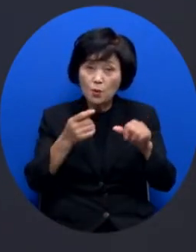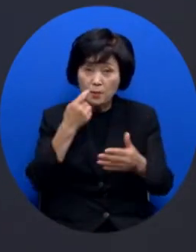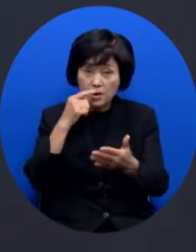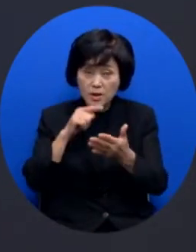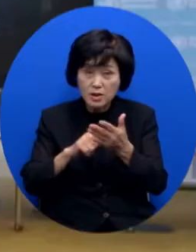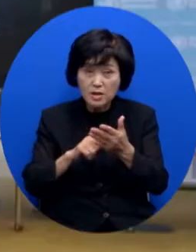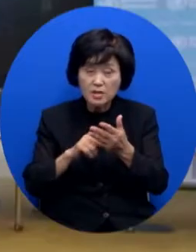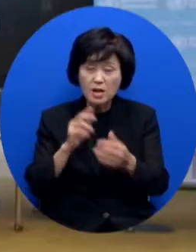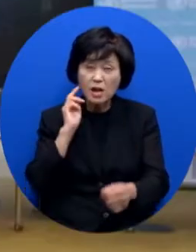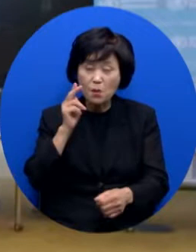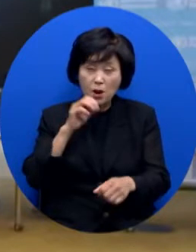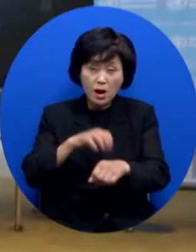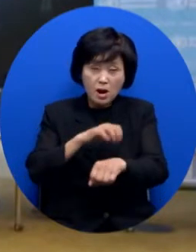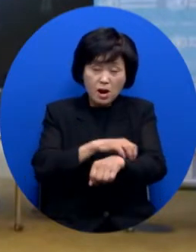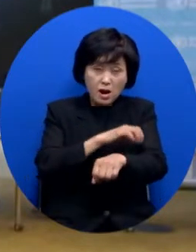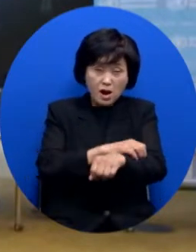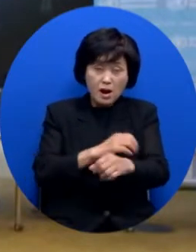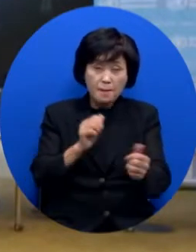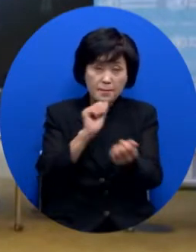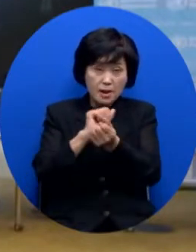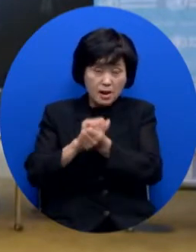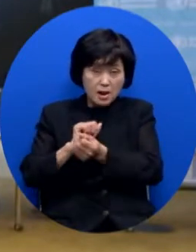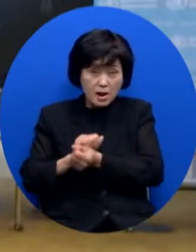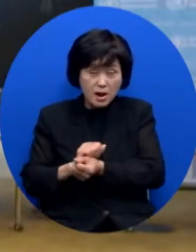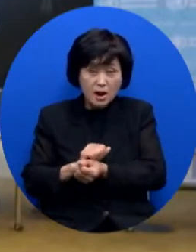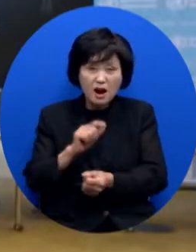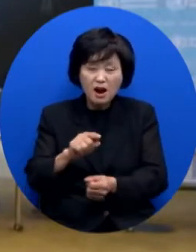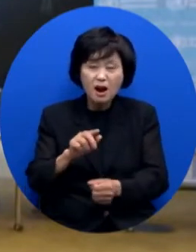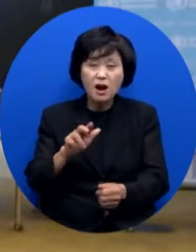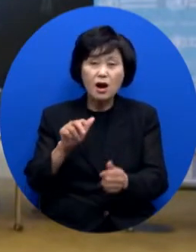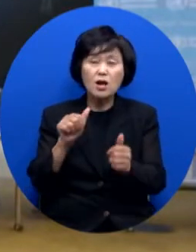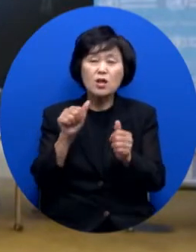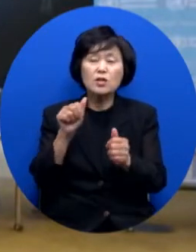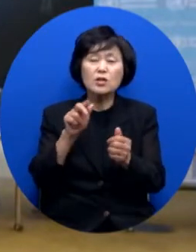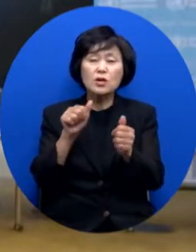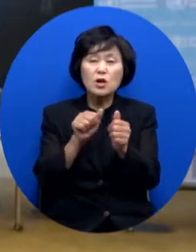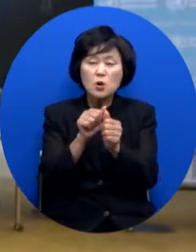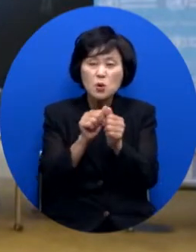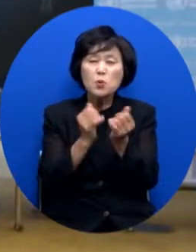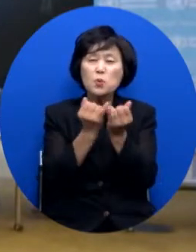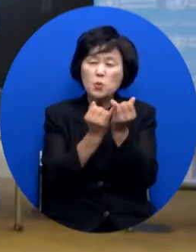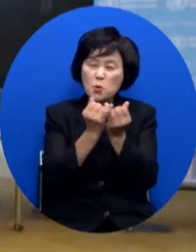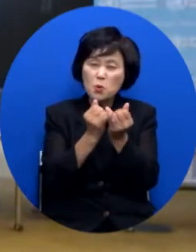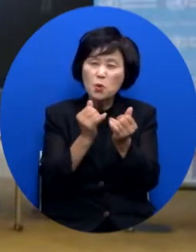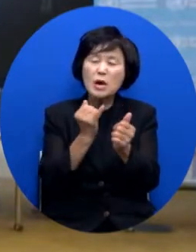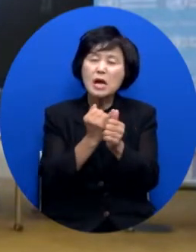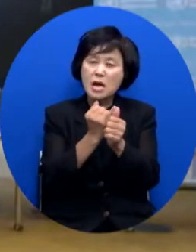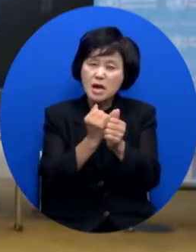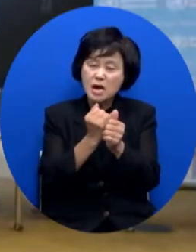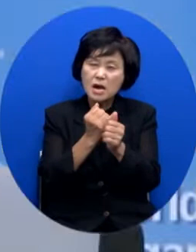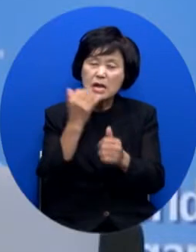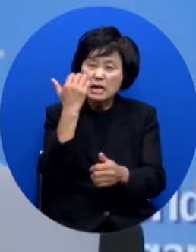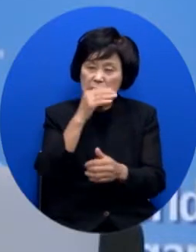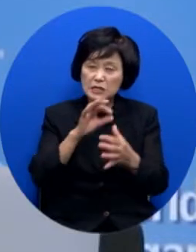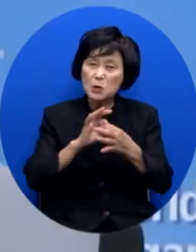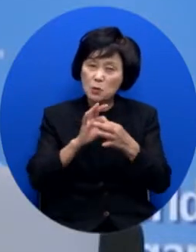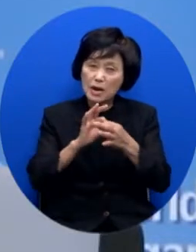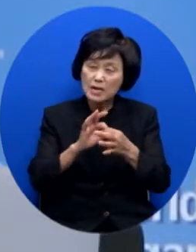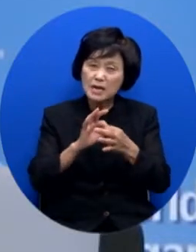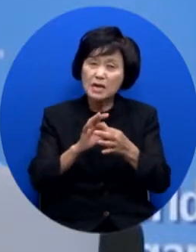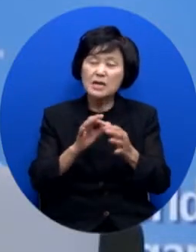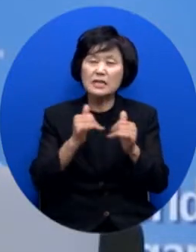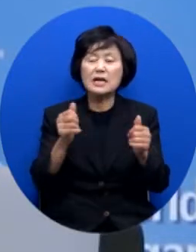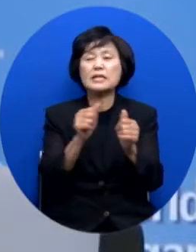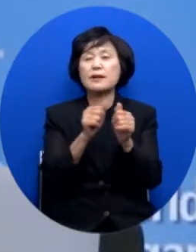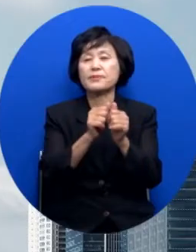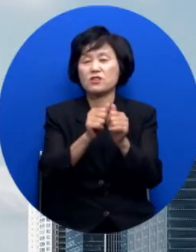두창 감염 사례의 98%는 동성애자와 양성애자, 남성과의 성관계를 갖는 남성들이었다고